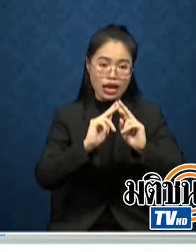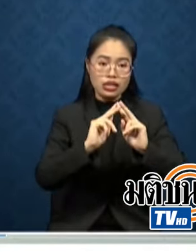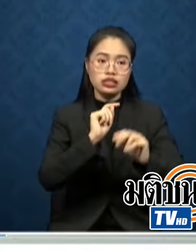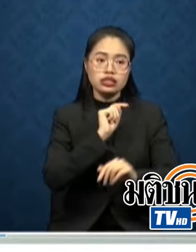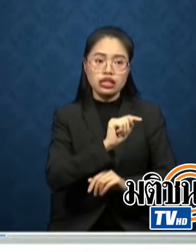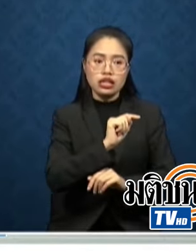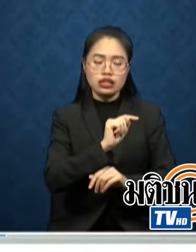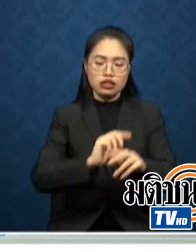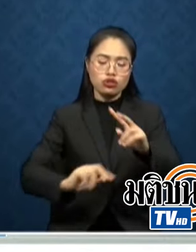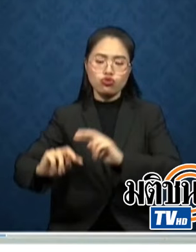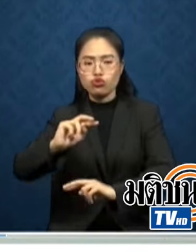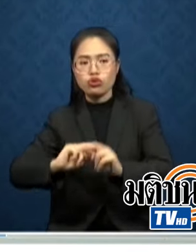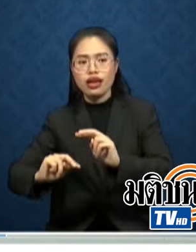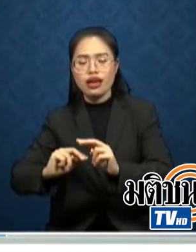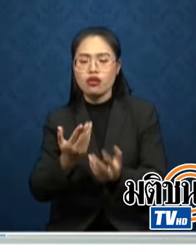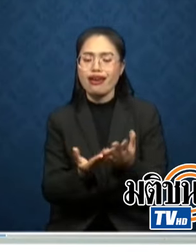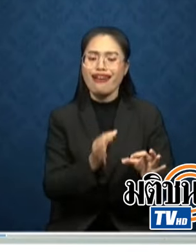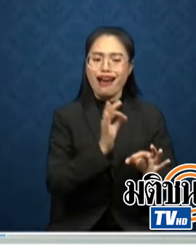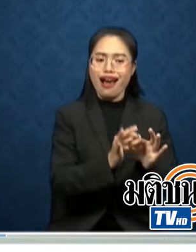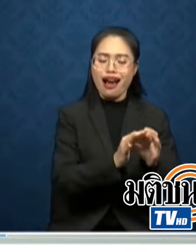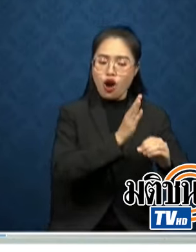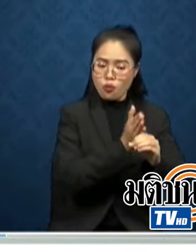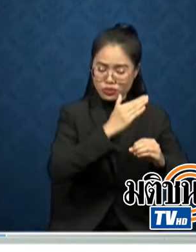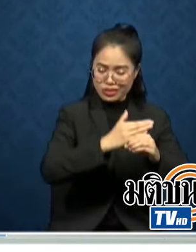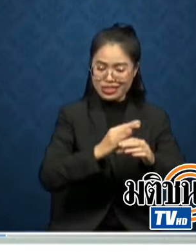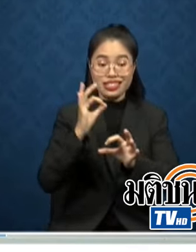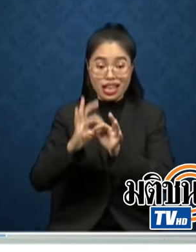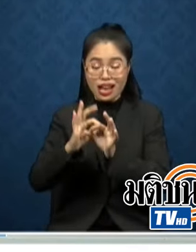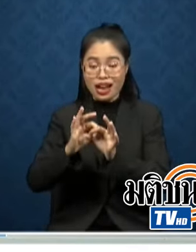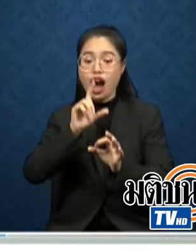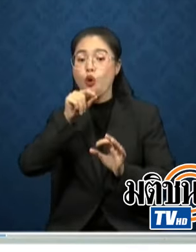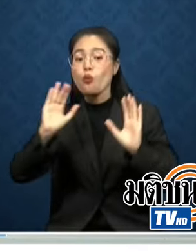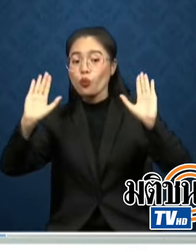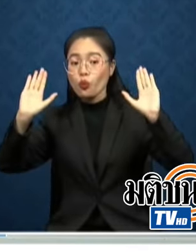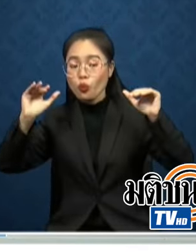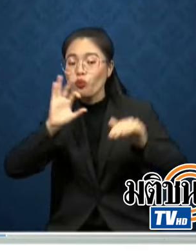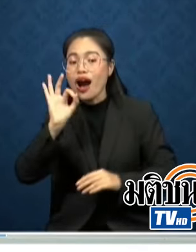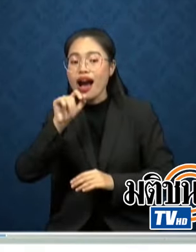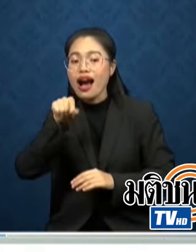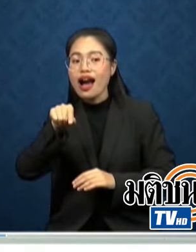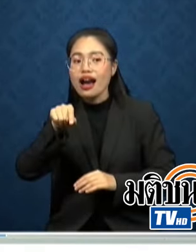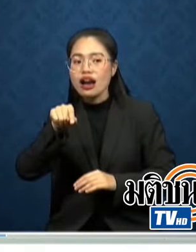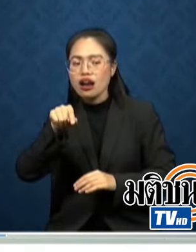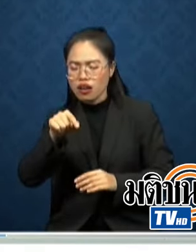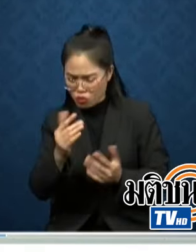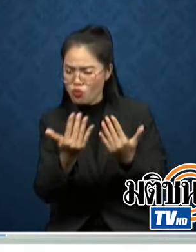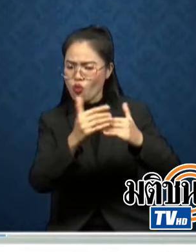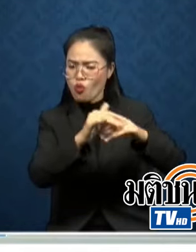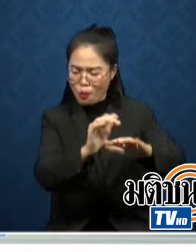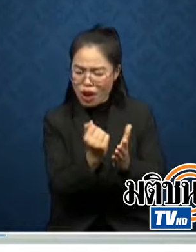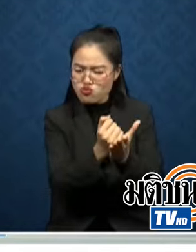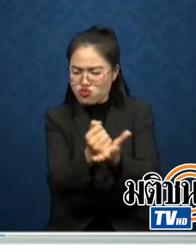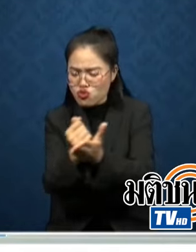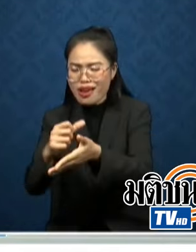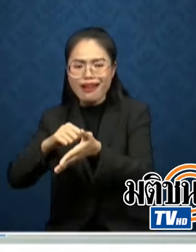ในการกำกับดูแลไม่ว่าจะเป็นธนาคารออมสินธนาคารกรุงไทยนะครับหน่วยงานเหล่านี้ก็จะมีส่วนเข้าไปช่ว